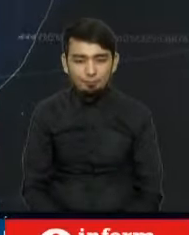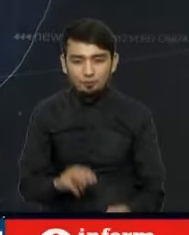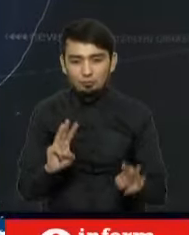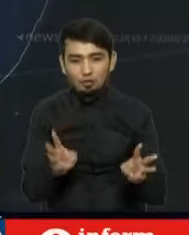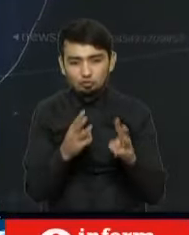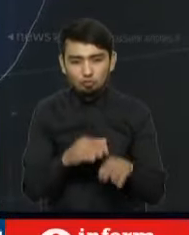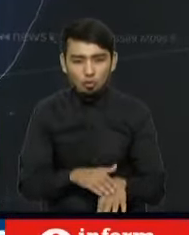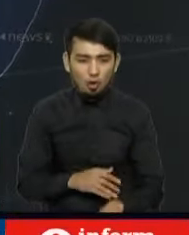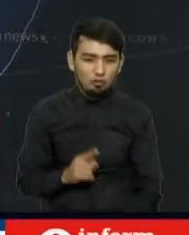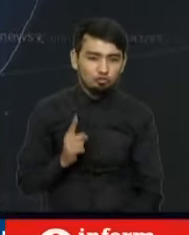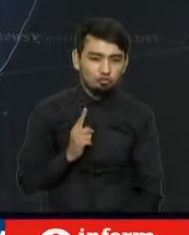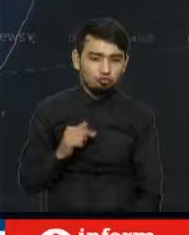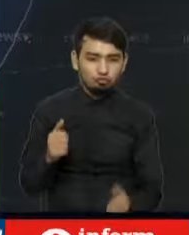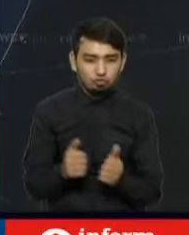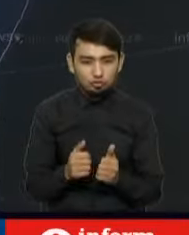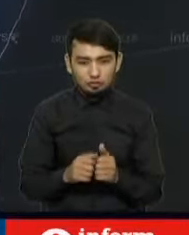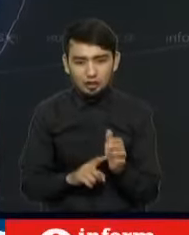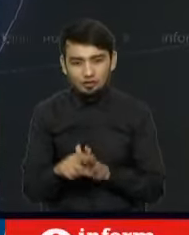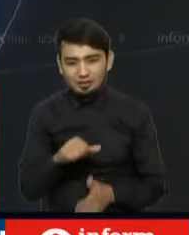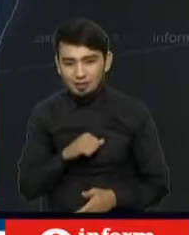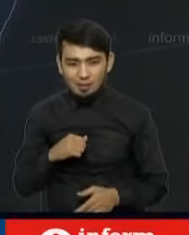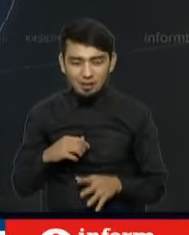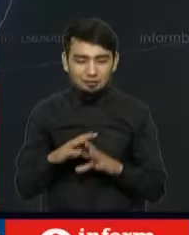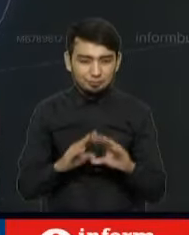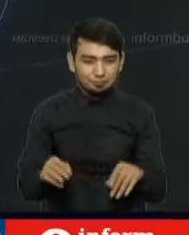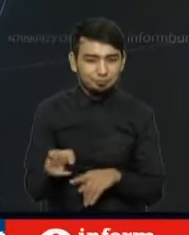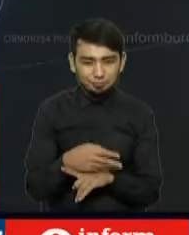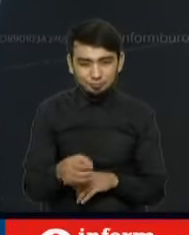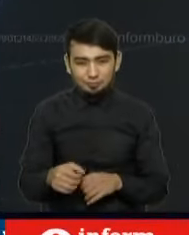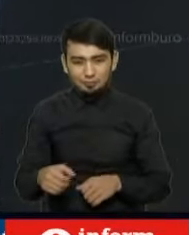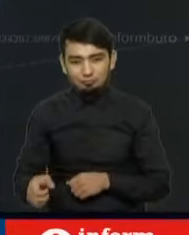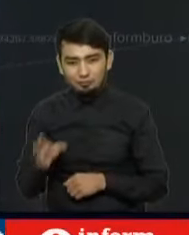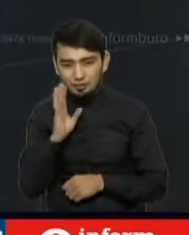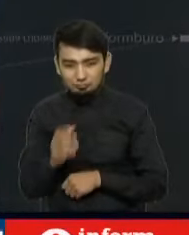Пожарных долго ждали. С соседями начали тушить огонь сами ведрами с